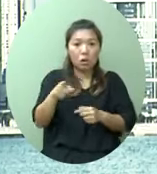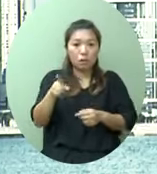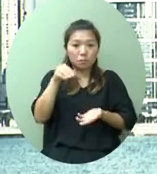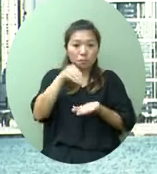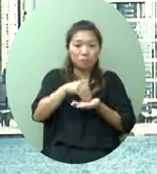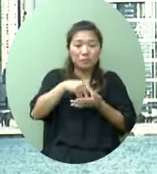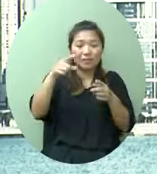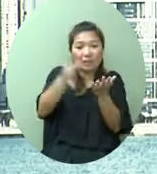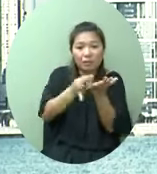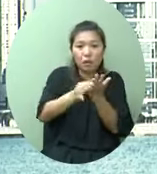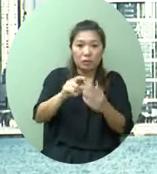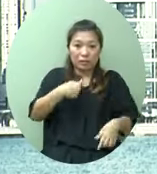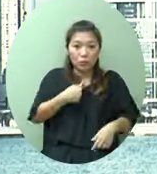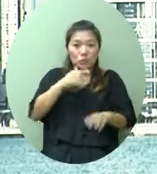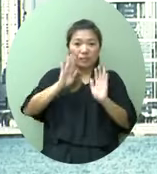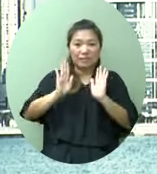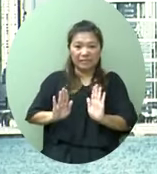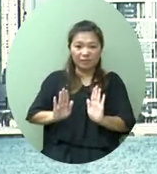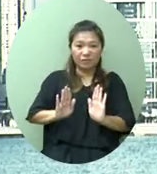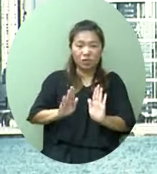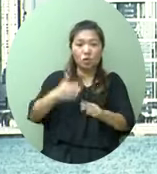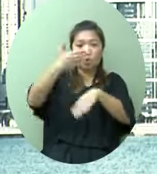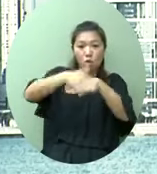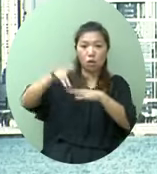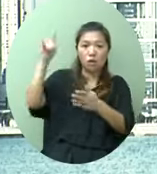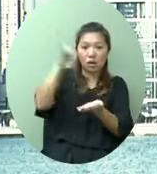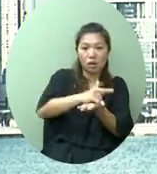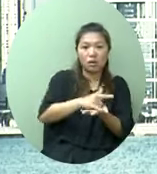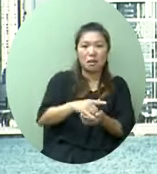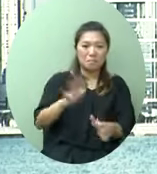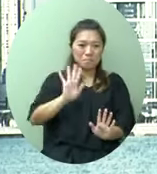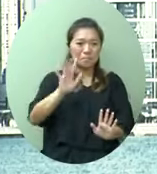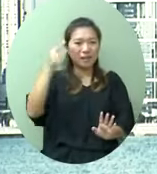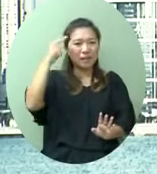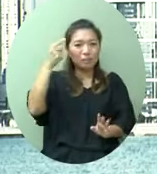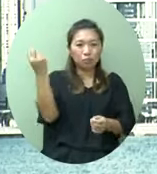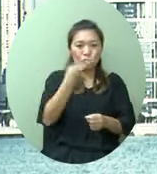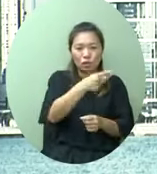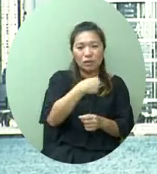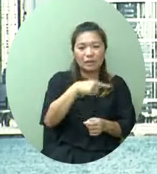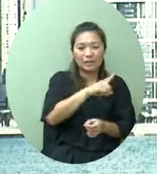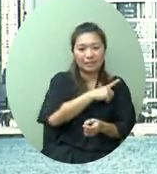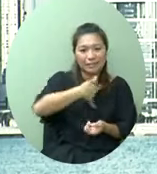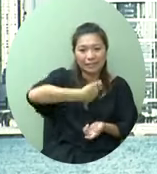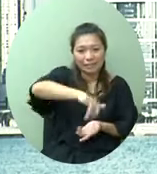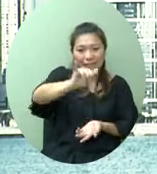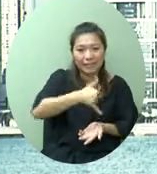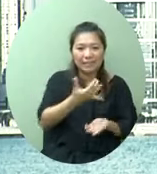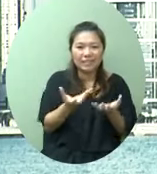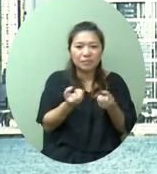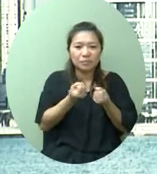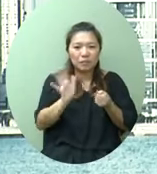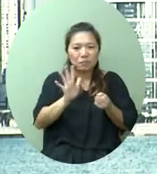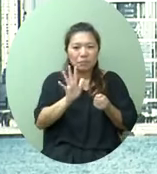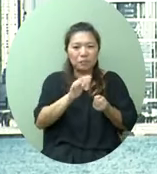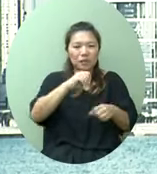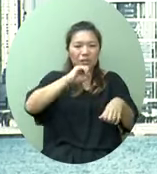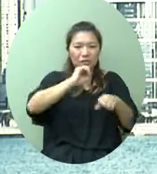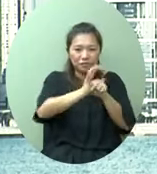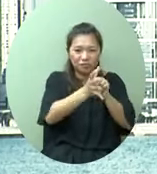嚇。如果唔係外防輸入做唔好咧，根本就唔使諗點樣可以即係同一個唔接受與病毒共